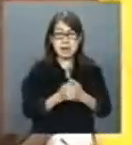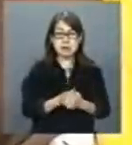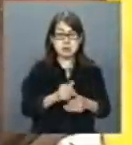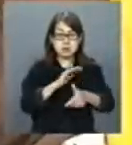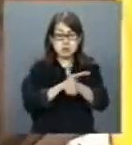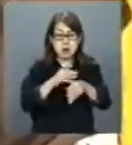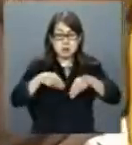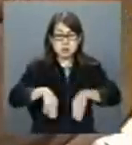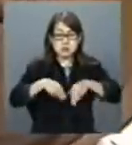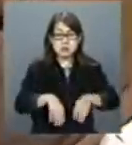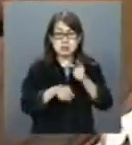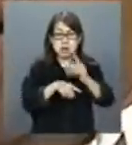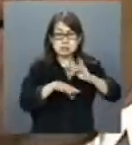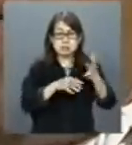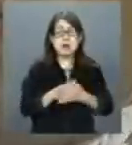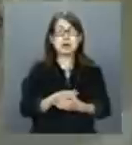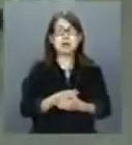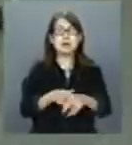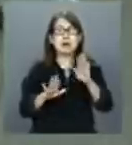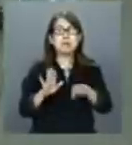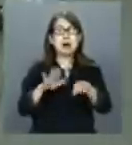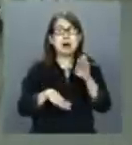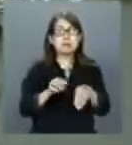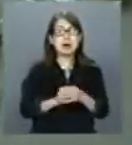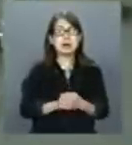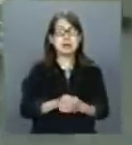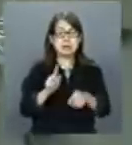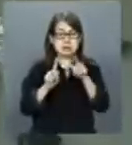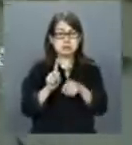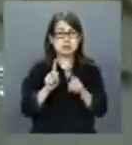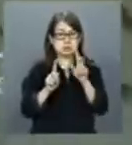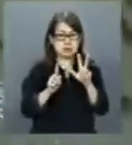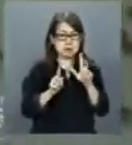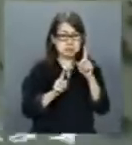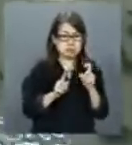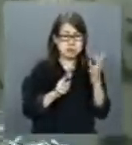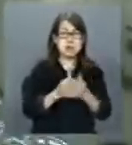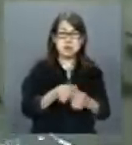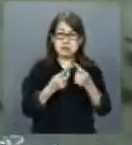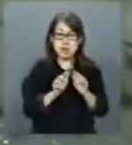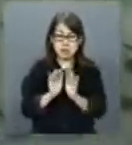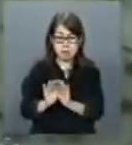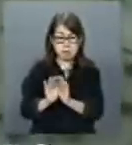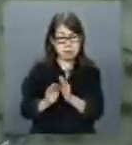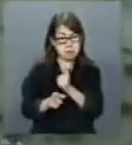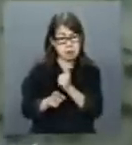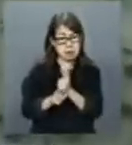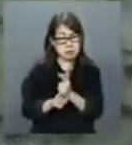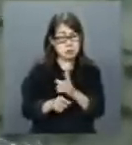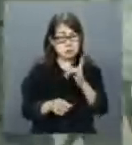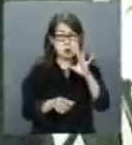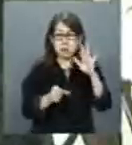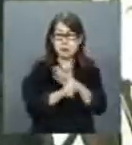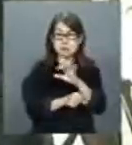รารอดเพียงร้อยละ 1-3 ค่ะแต่เต่ากระที่ฟักบนเกาะทะลุกลับมีอัตรารอดเกือบ 100% ซึ่งเกิดจากการ